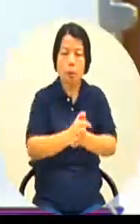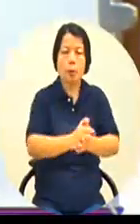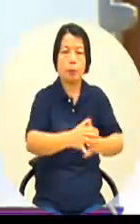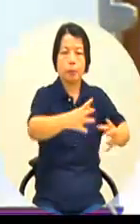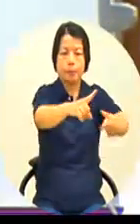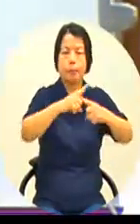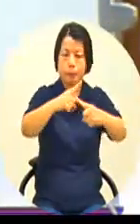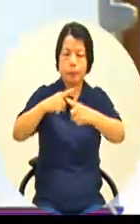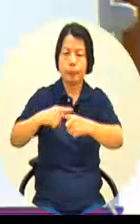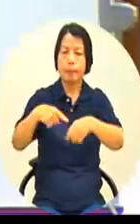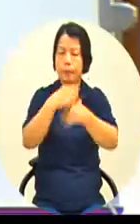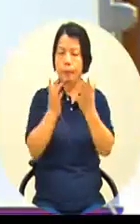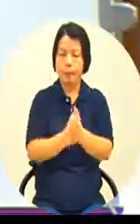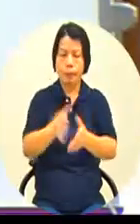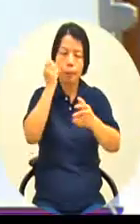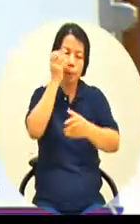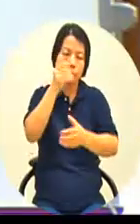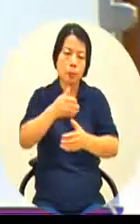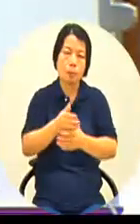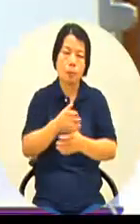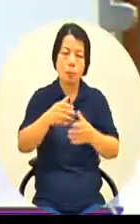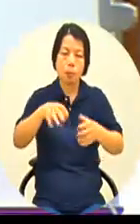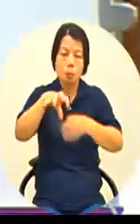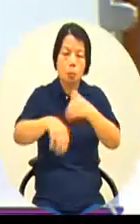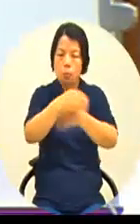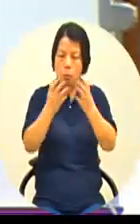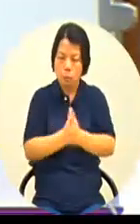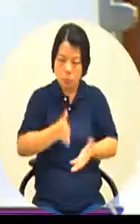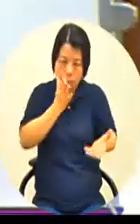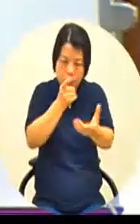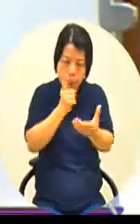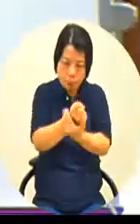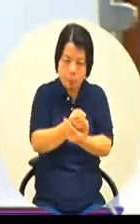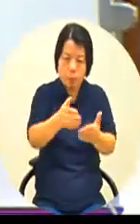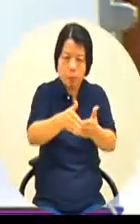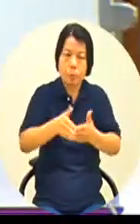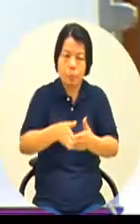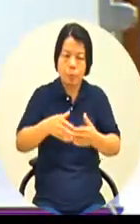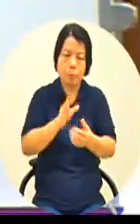观光局就要介入，提供啥物援助。